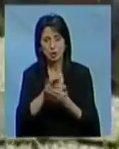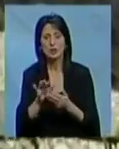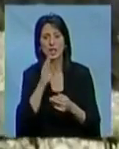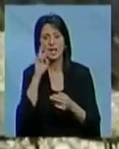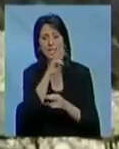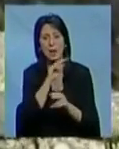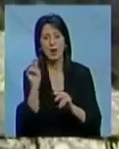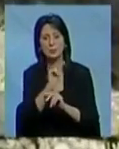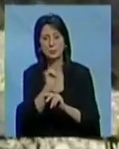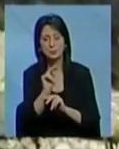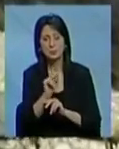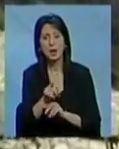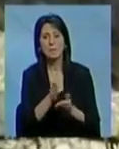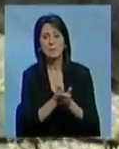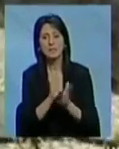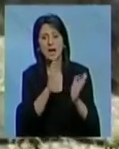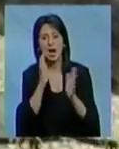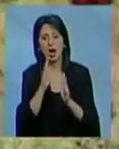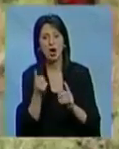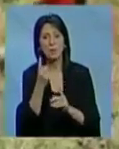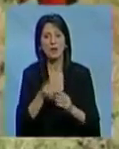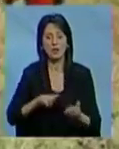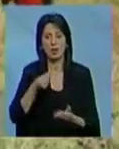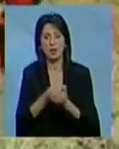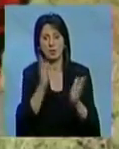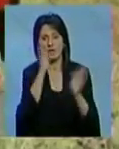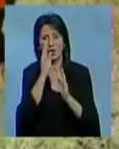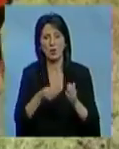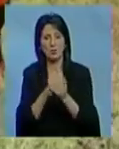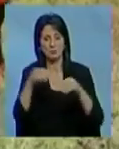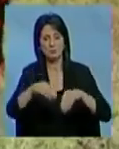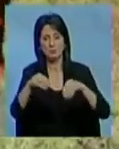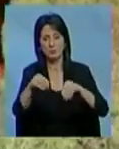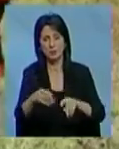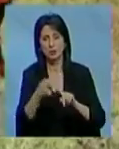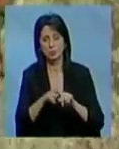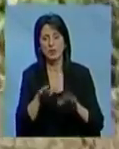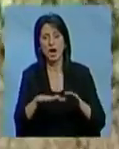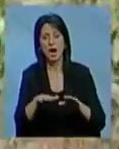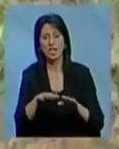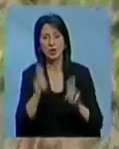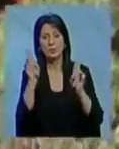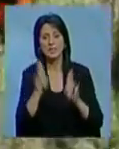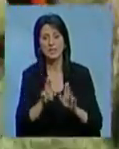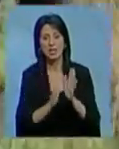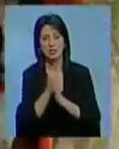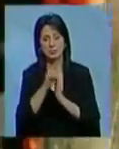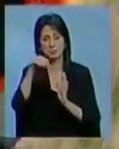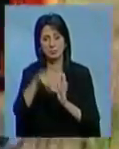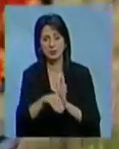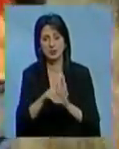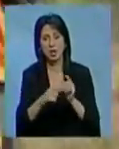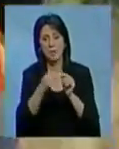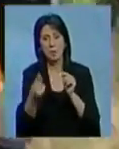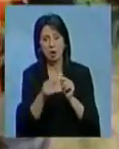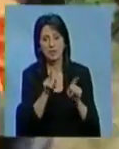ხდება. ტყის აღდგენის პროექტის ძირითადი მიზანი ხეობაში პირვანდელი ტყის ეკოსისტემის აღდგენა არის, ვისაც მხოლოდ ადგილობრივი სტანდარტული ენერგი გამოიყენება.